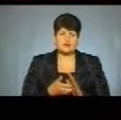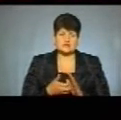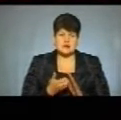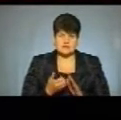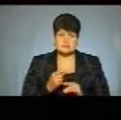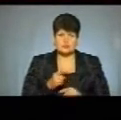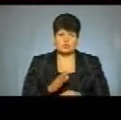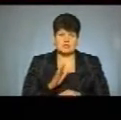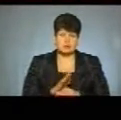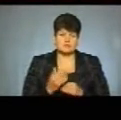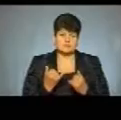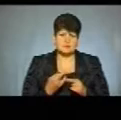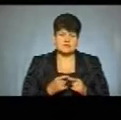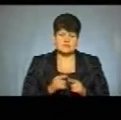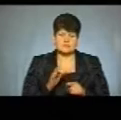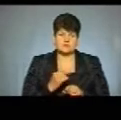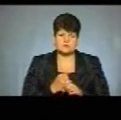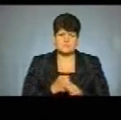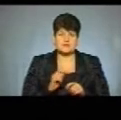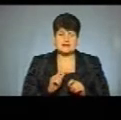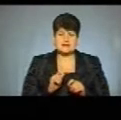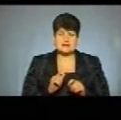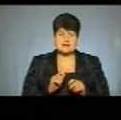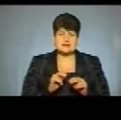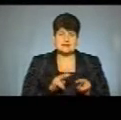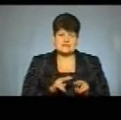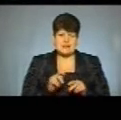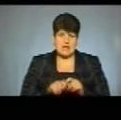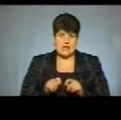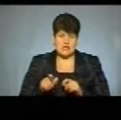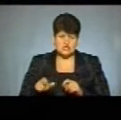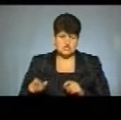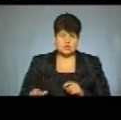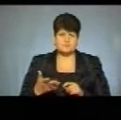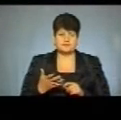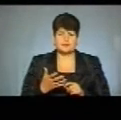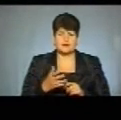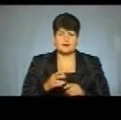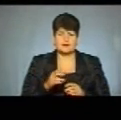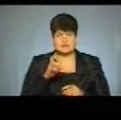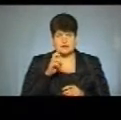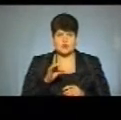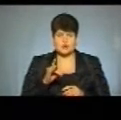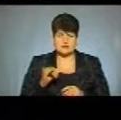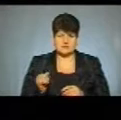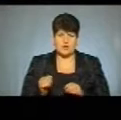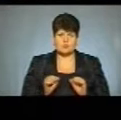За його наказом тепер за це візьмуться слідчі Держбюро розслідувань, а управління Сергія Горбатюка ліквідують.